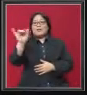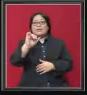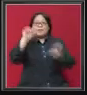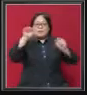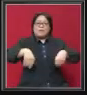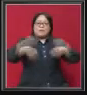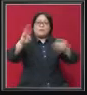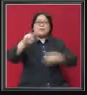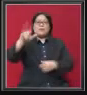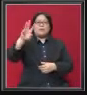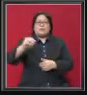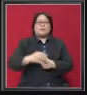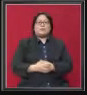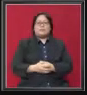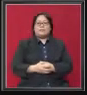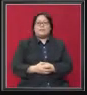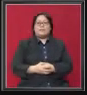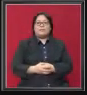memberikan moratorium ni?